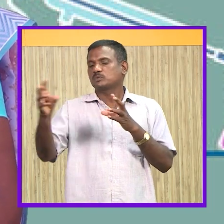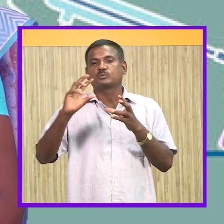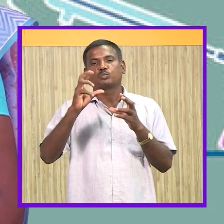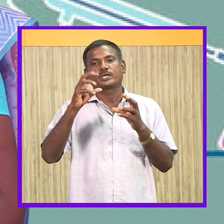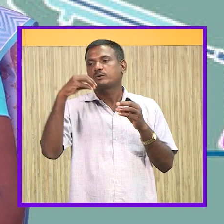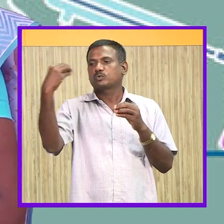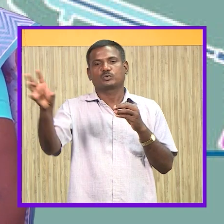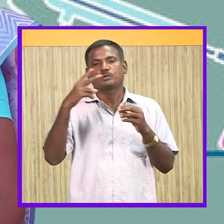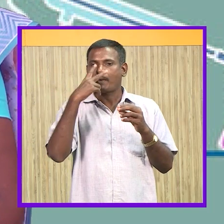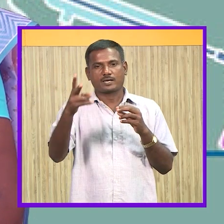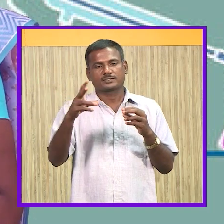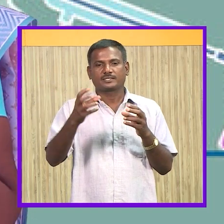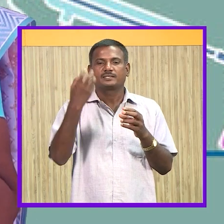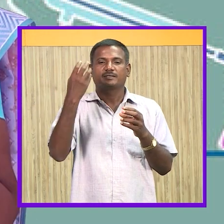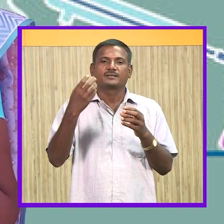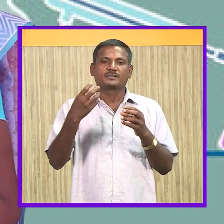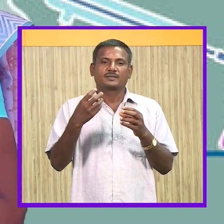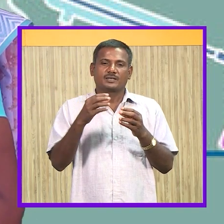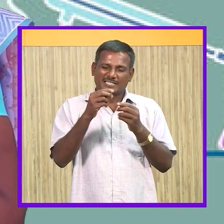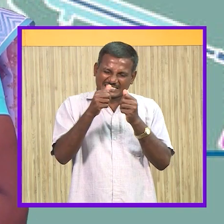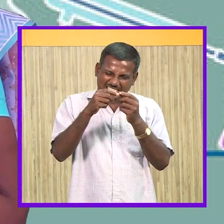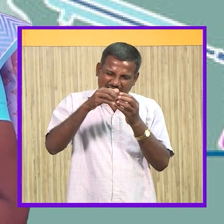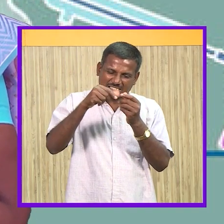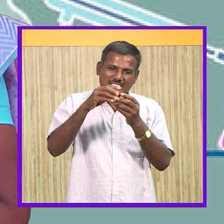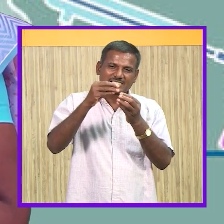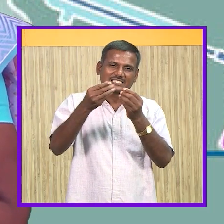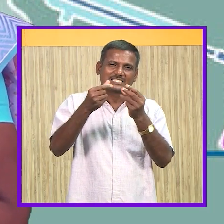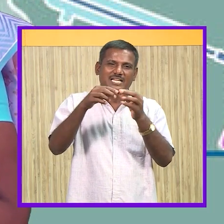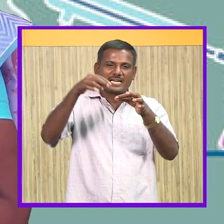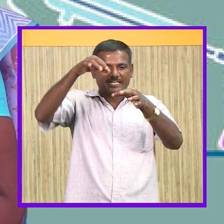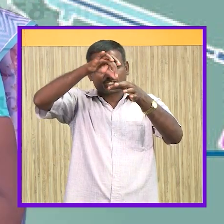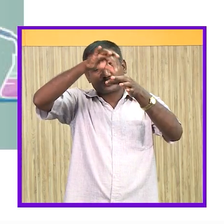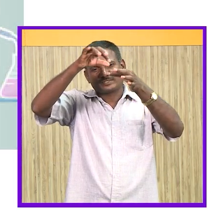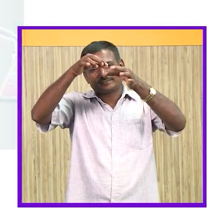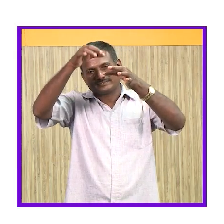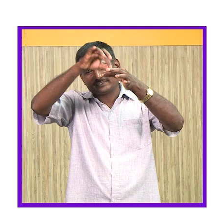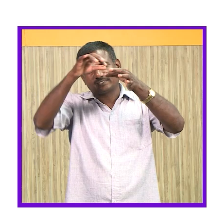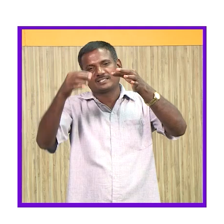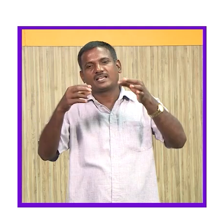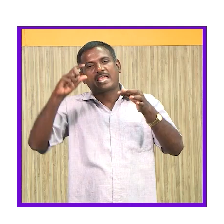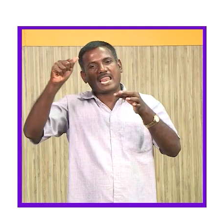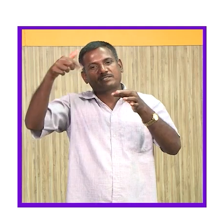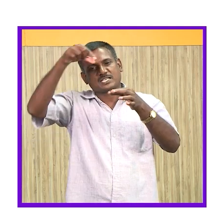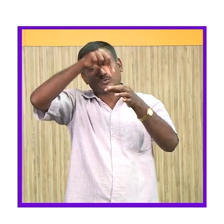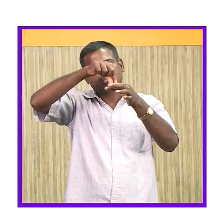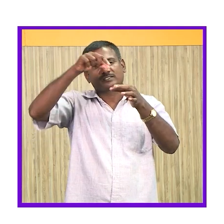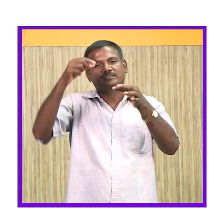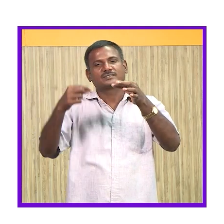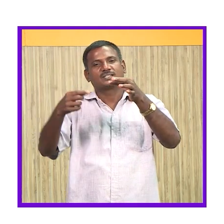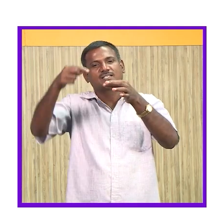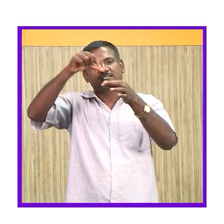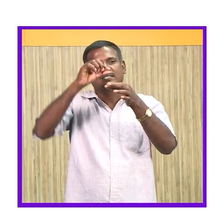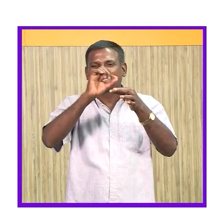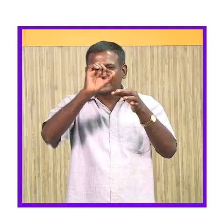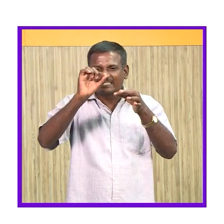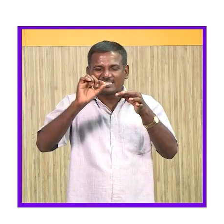எறியக்கூடிய முட்டை ஓட எடுத்து அதை நல்லா பொடியாக்கிக்கோங்க. அதை ஒரு டெஸ்ட் டியூப்ல எடுத்து கொஞ்சமாக எலுமிச்சச்சாறு விட்டிங்கன்னா என்ன நடக்கும்?